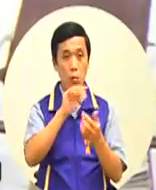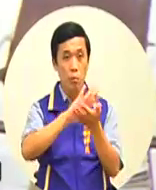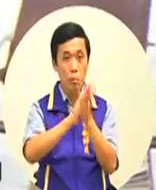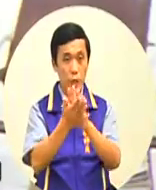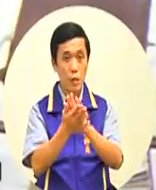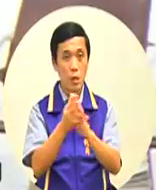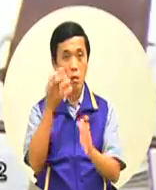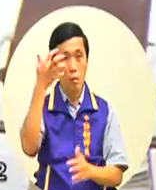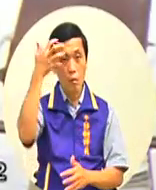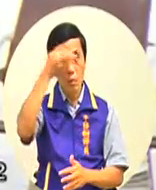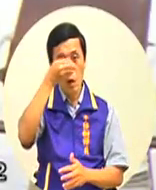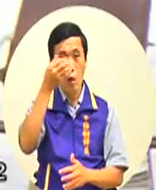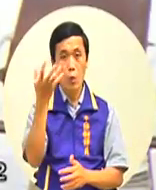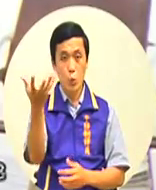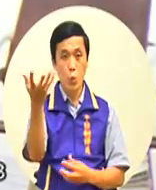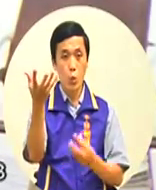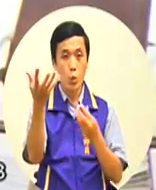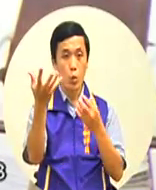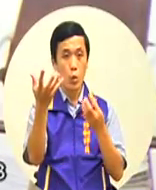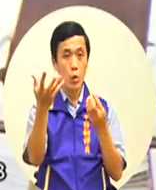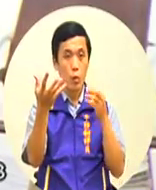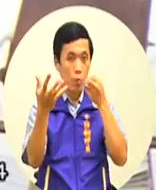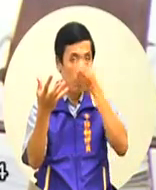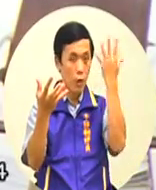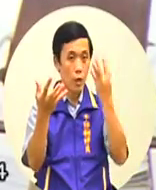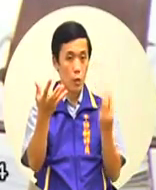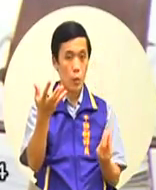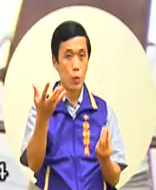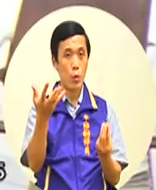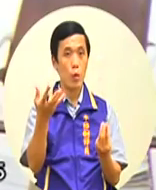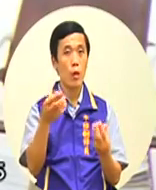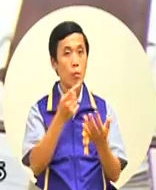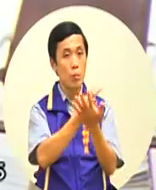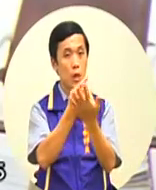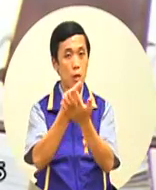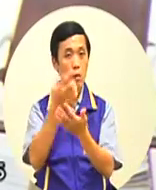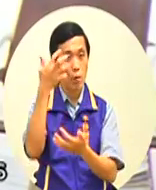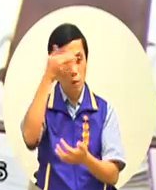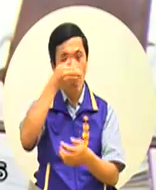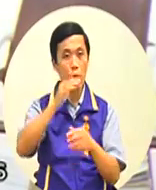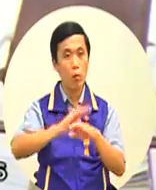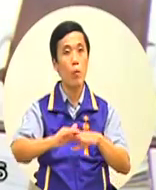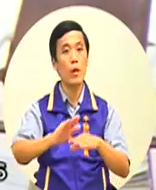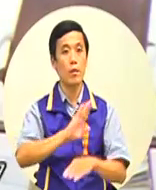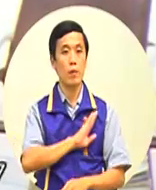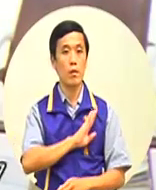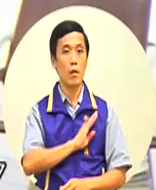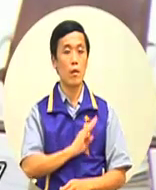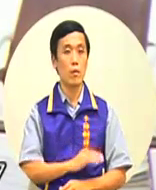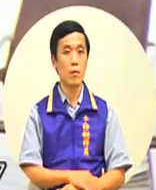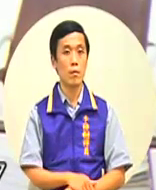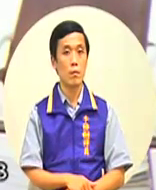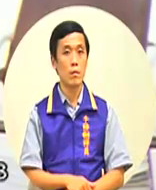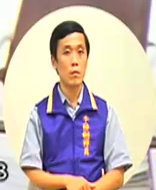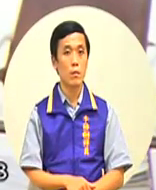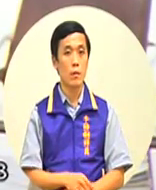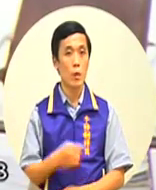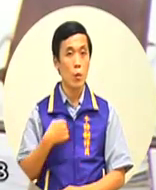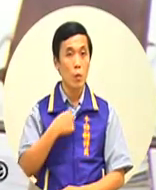因应高龄化的时代的来临？那每个人都会老啊，吼，那每一个人都会老，哦啊，咱不是干